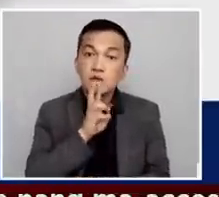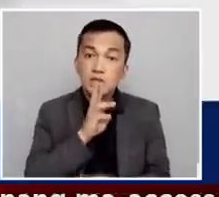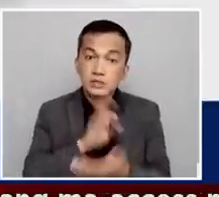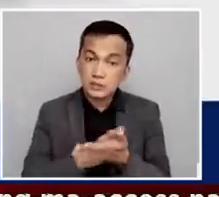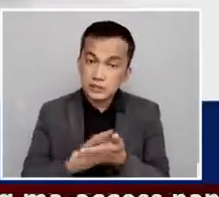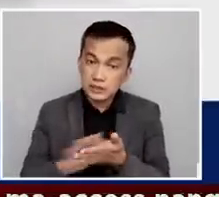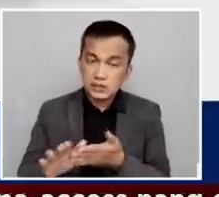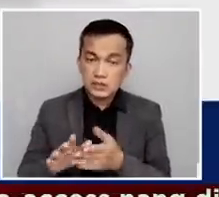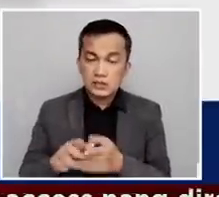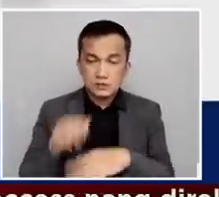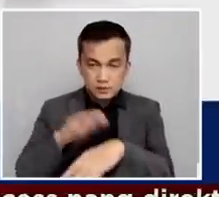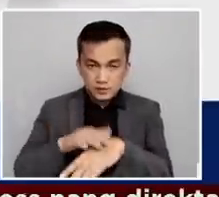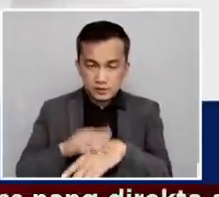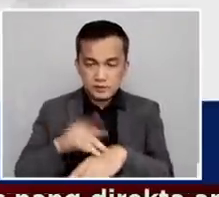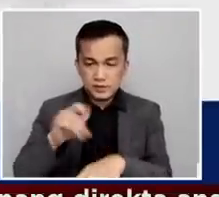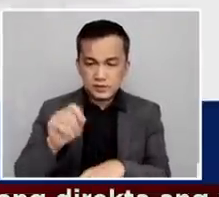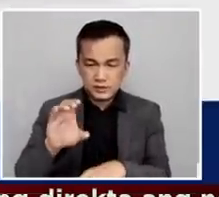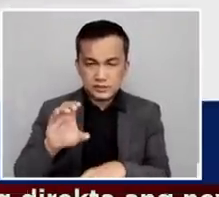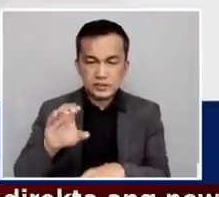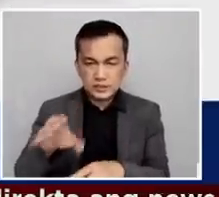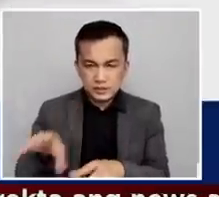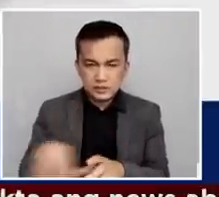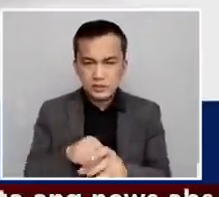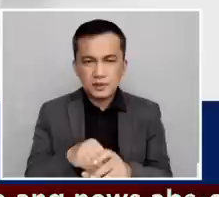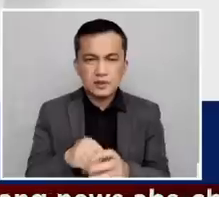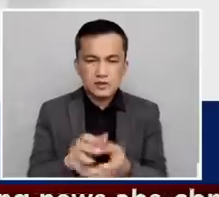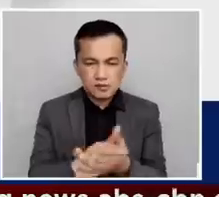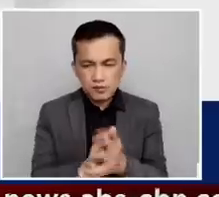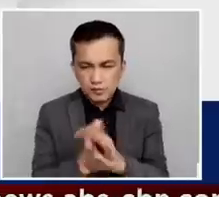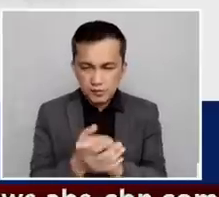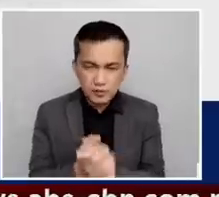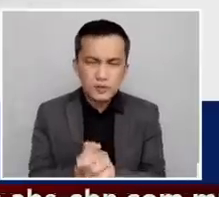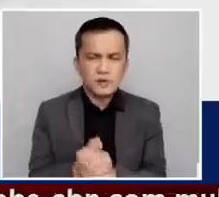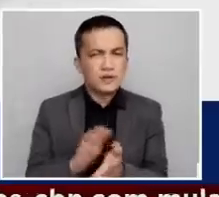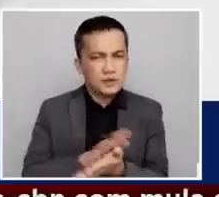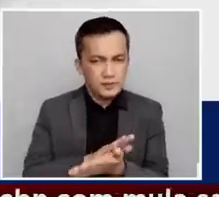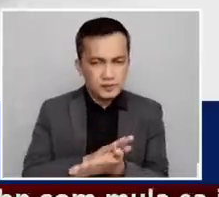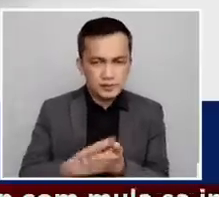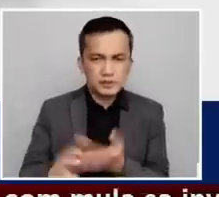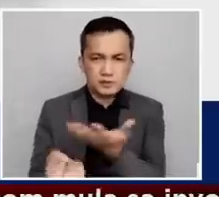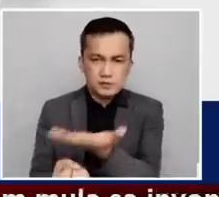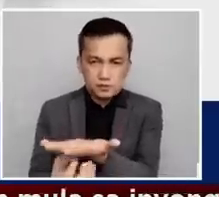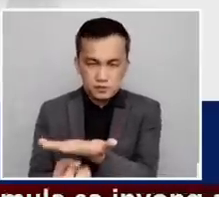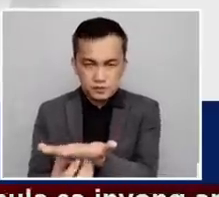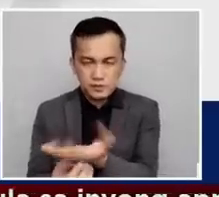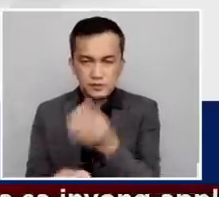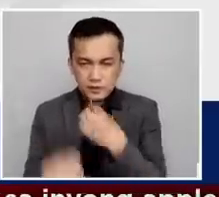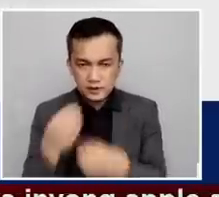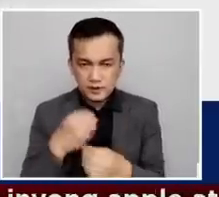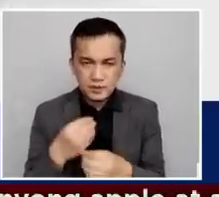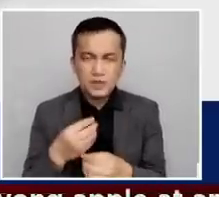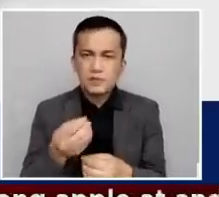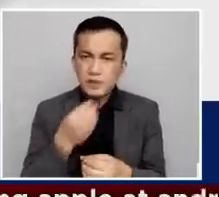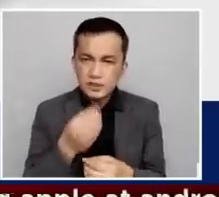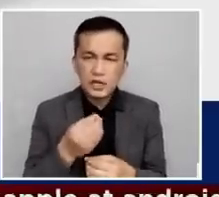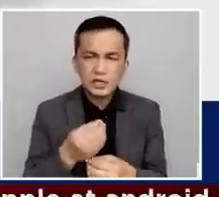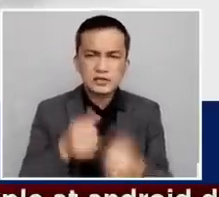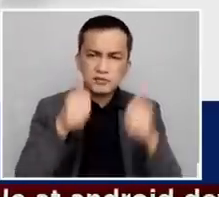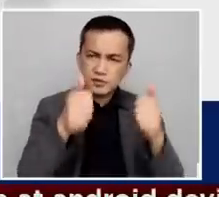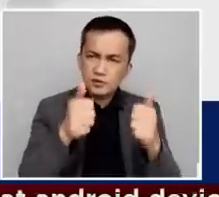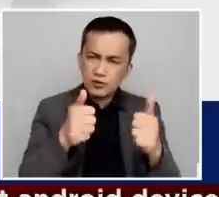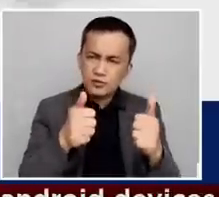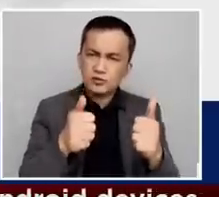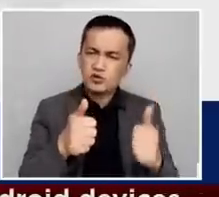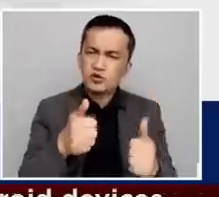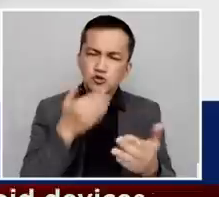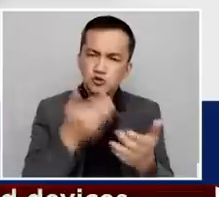sa payo ng PRC, ang paghuhugas ng kamay, maayos sa pagluto ng pagkain, pagkain ng masusustansya,